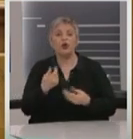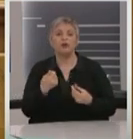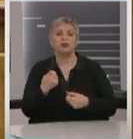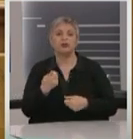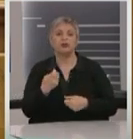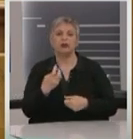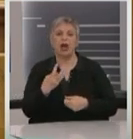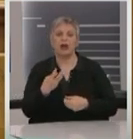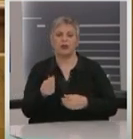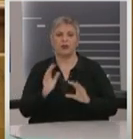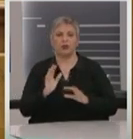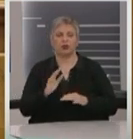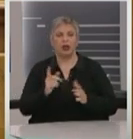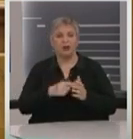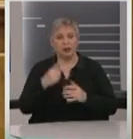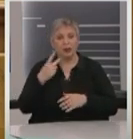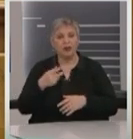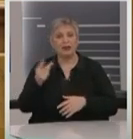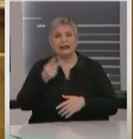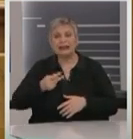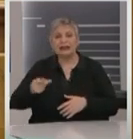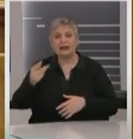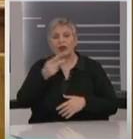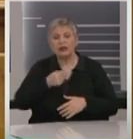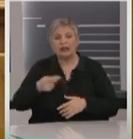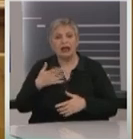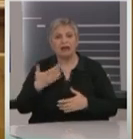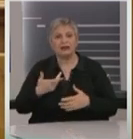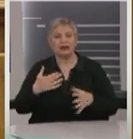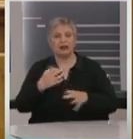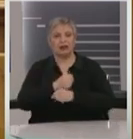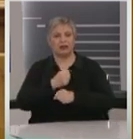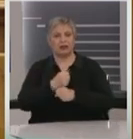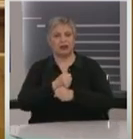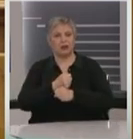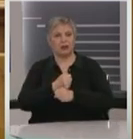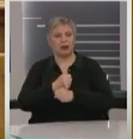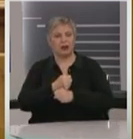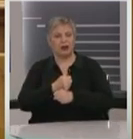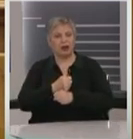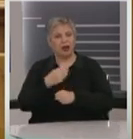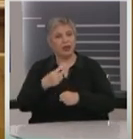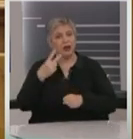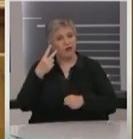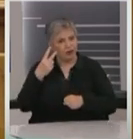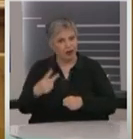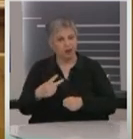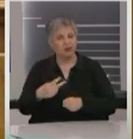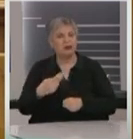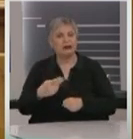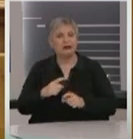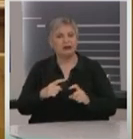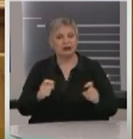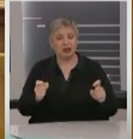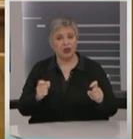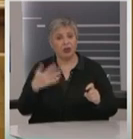λοιπόν, ο πιο κρίσιμος κοινωνικός δείκτης, αποκλιμακώνεται ουσιαστικά. Να σας θυμίσω